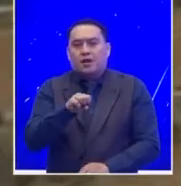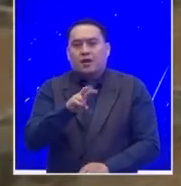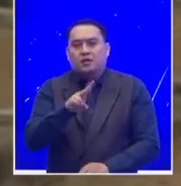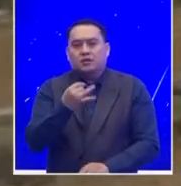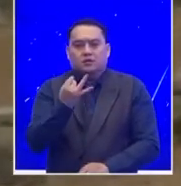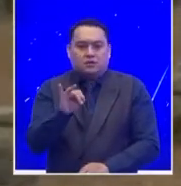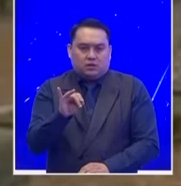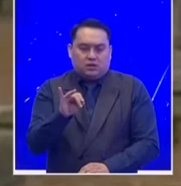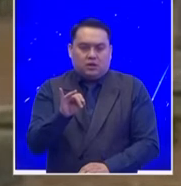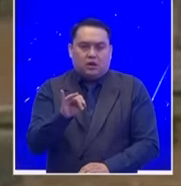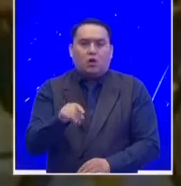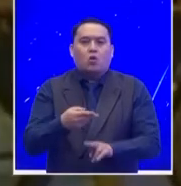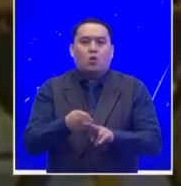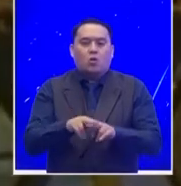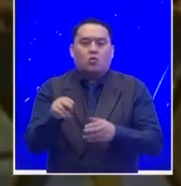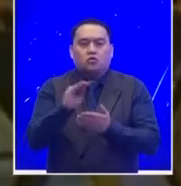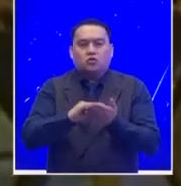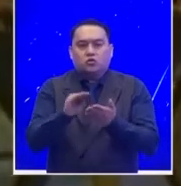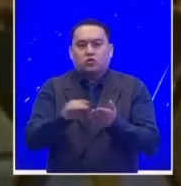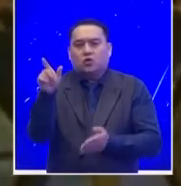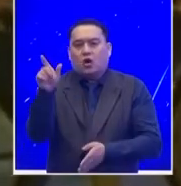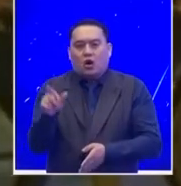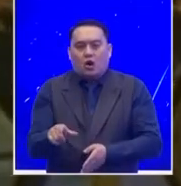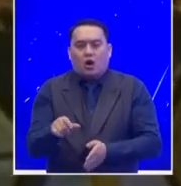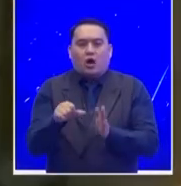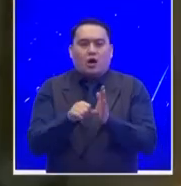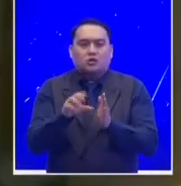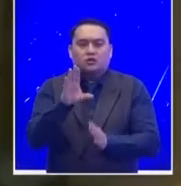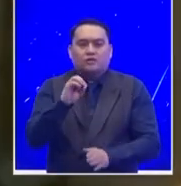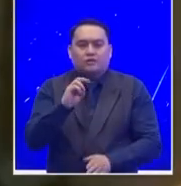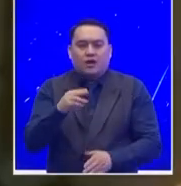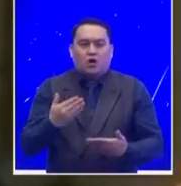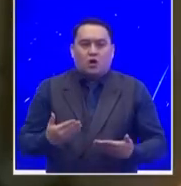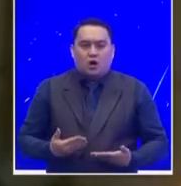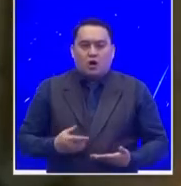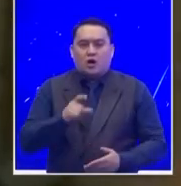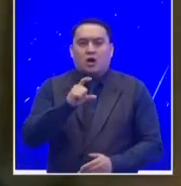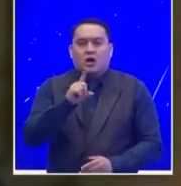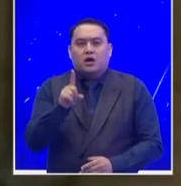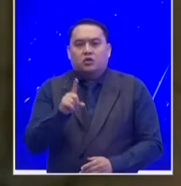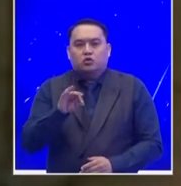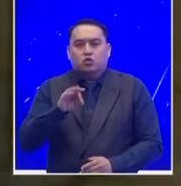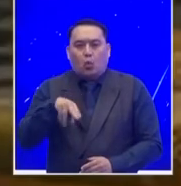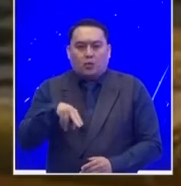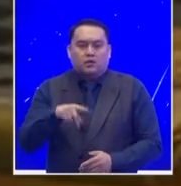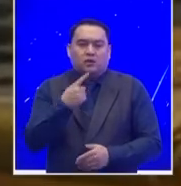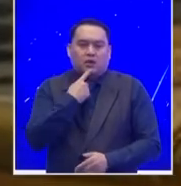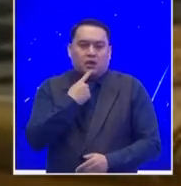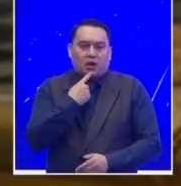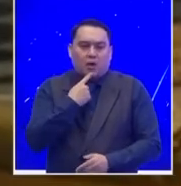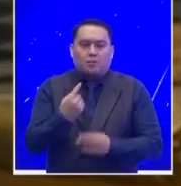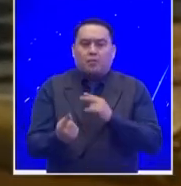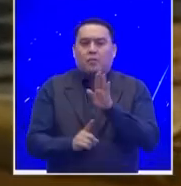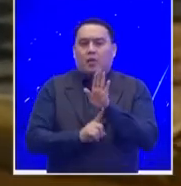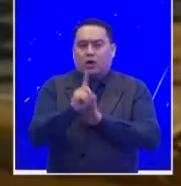ерекше жанры. Оның түп тамыры сонау біздің заманнан бұрынғы 6-шы ғасырда өмір сүрген Эзоптан басталады. Кейбір деректерге сүйенсек,